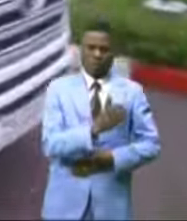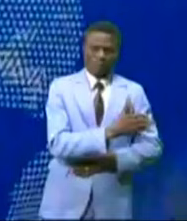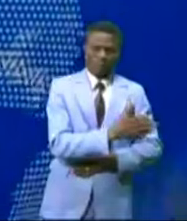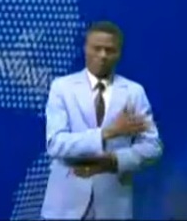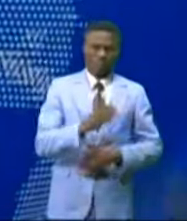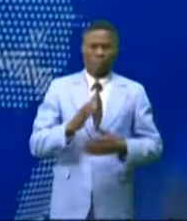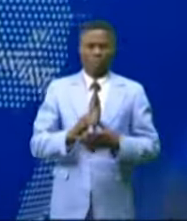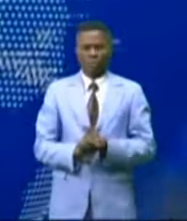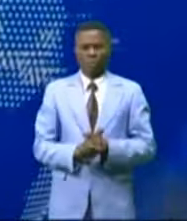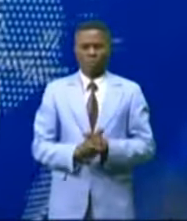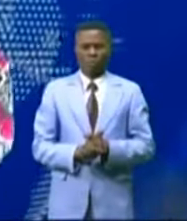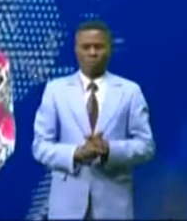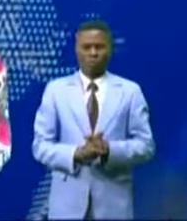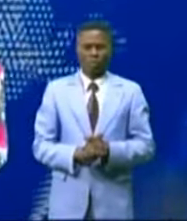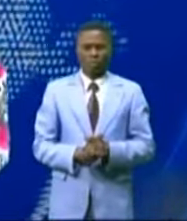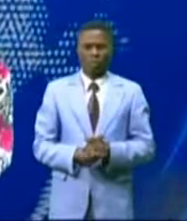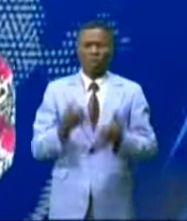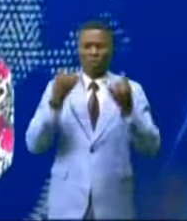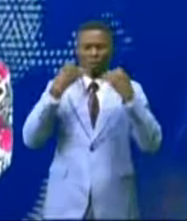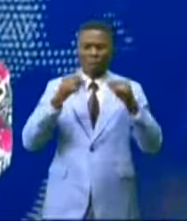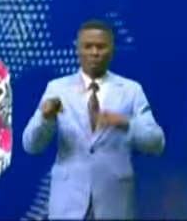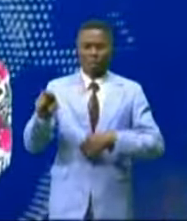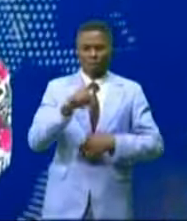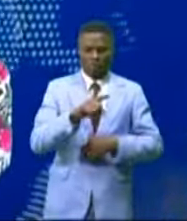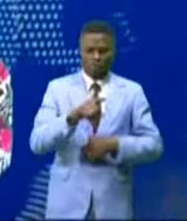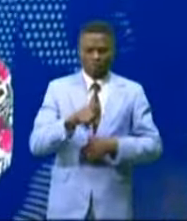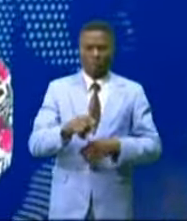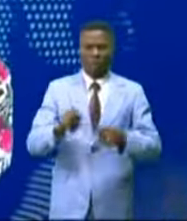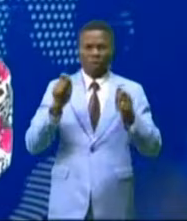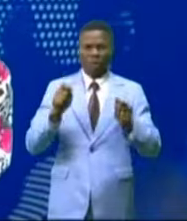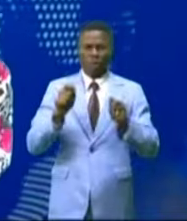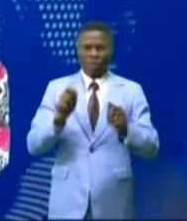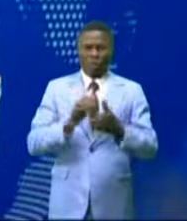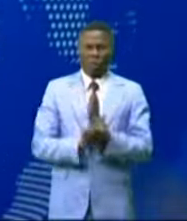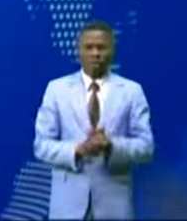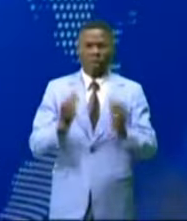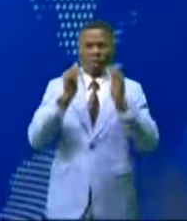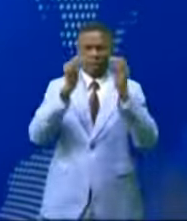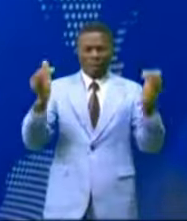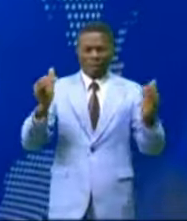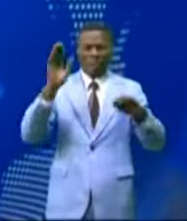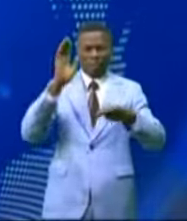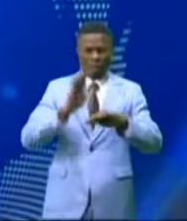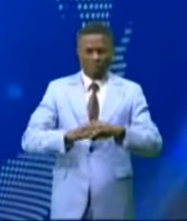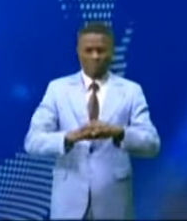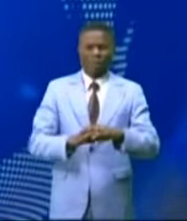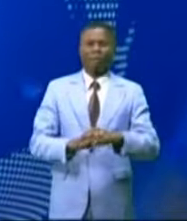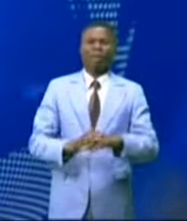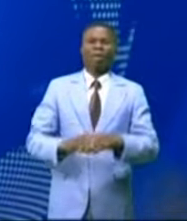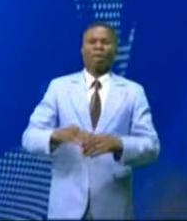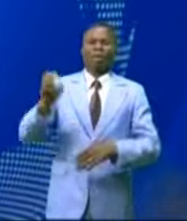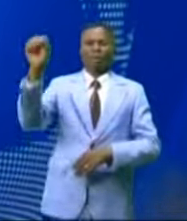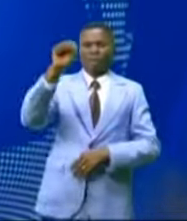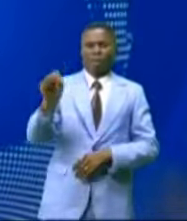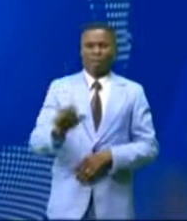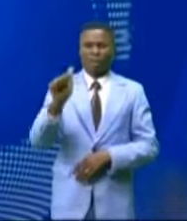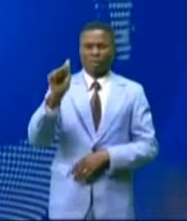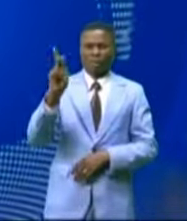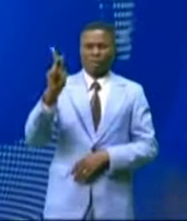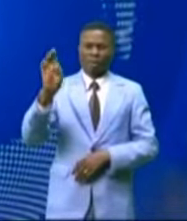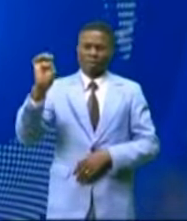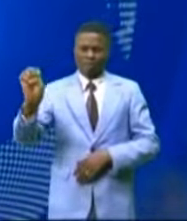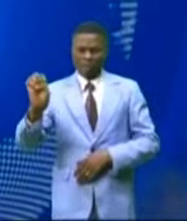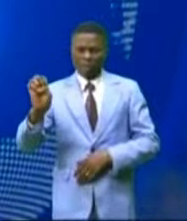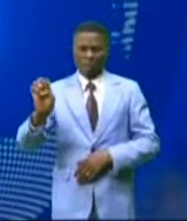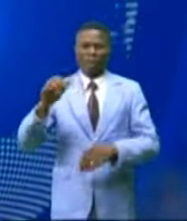fois nous l'avions annoncé dans le sommaire ce journal le calme règne à à saqué nous sommes au nord kivou la population vaque